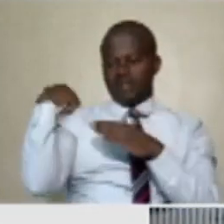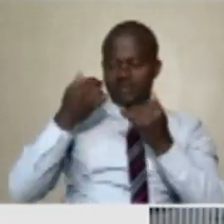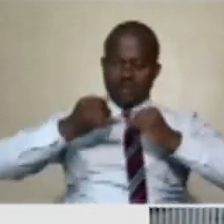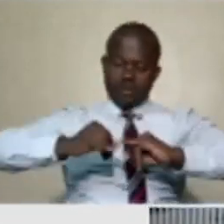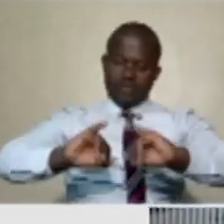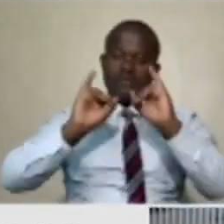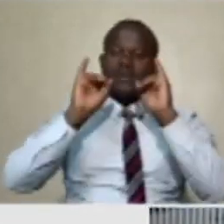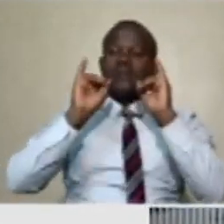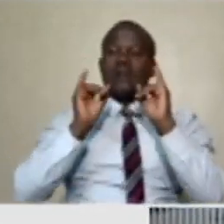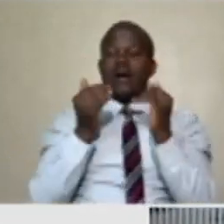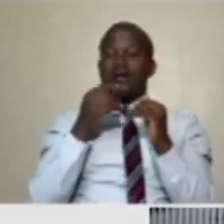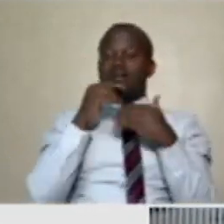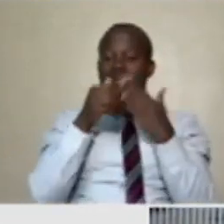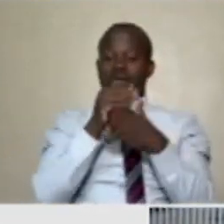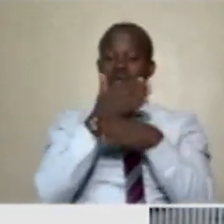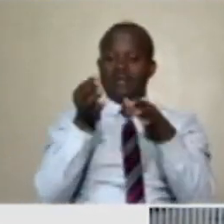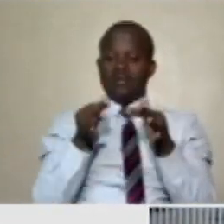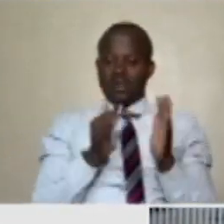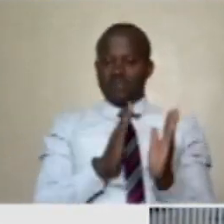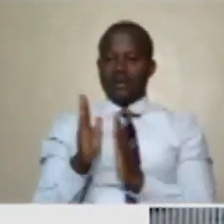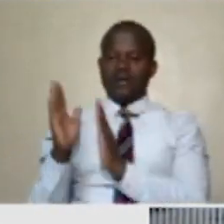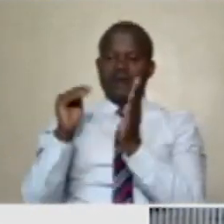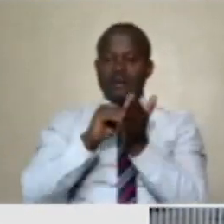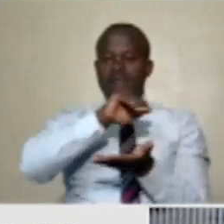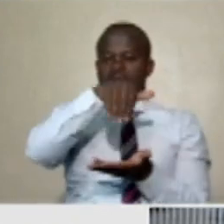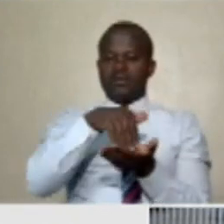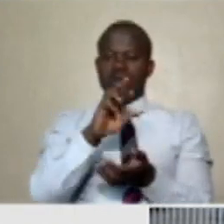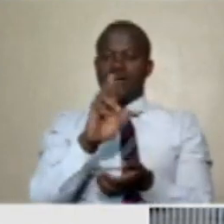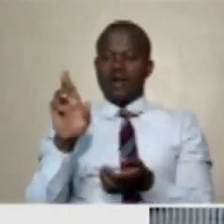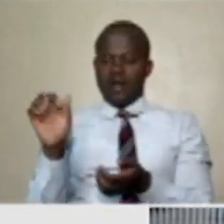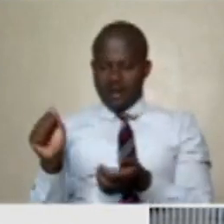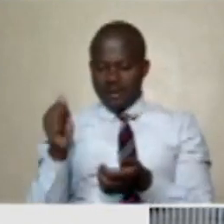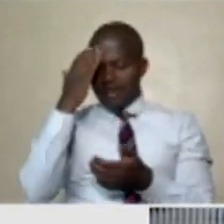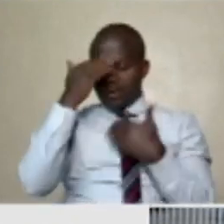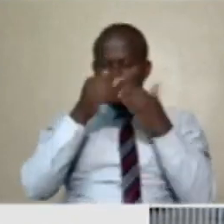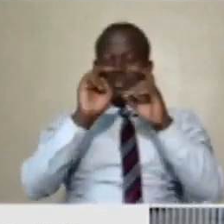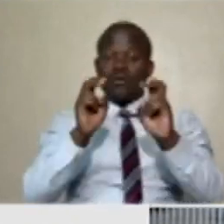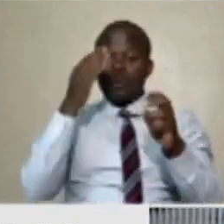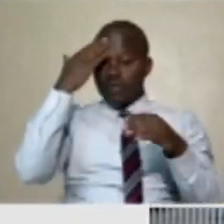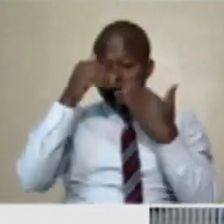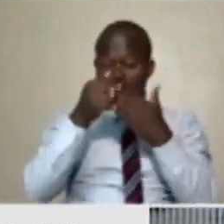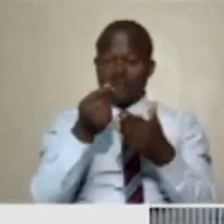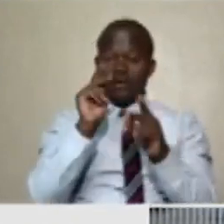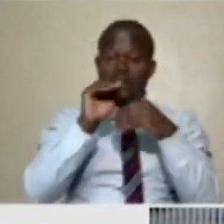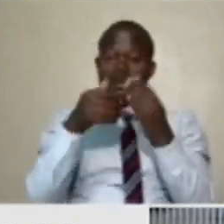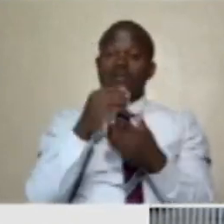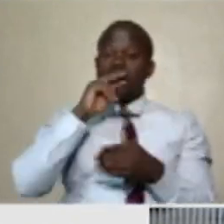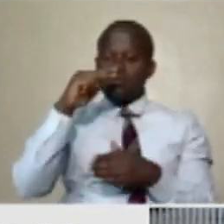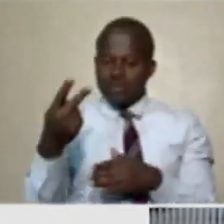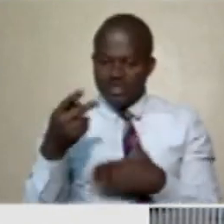mu bikorwa ubwo ndavuga Minisiteri y'Imari n'Igenamigambi ndetse n'ikigo Rwanda Revenue kugira ngo kuko abantu amafaranga